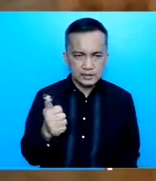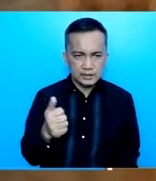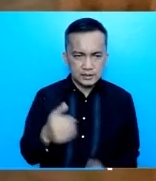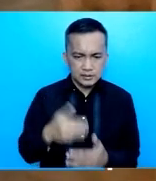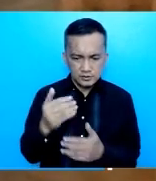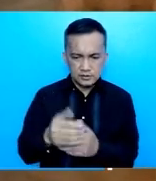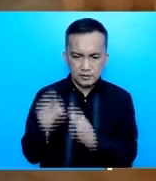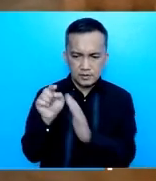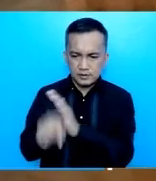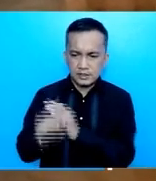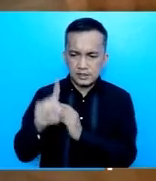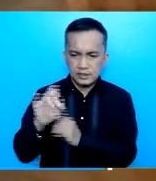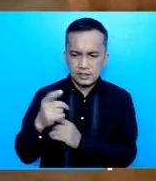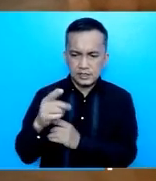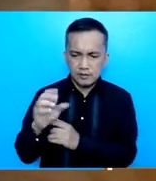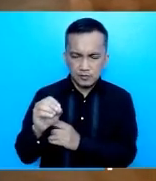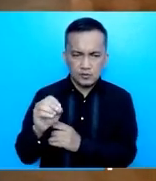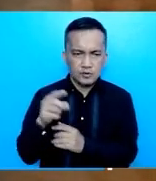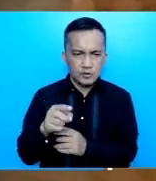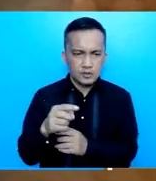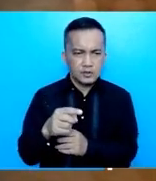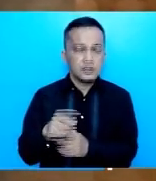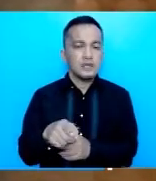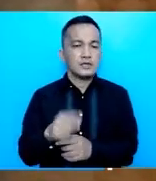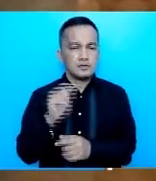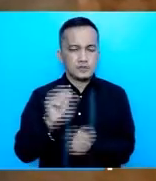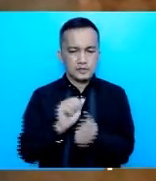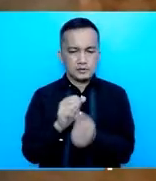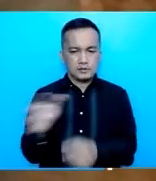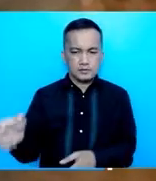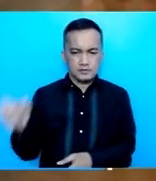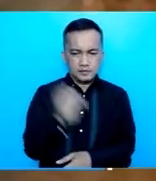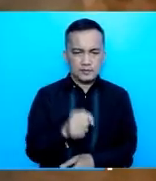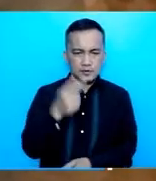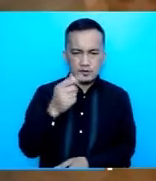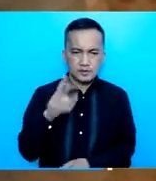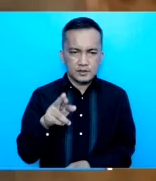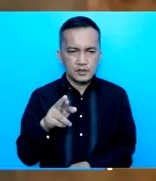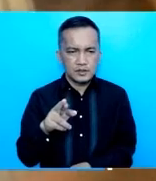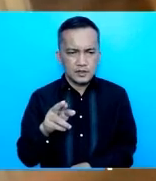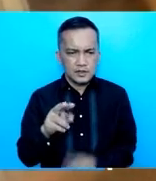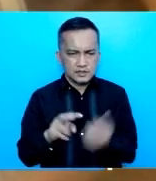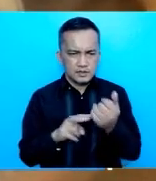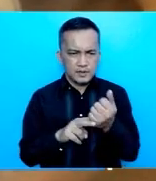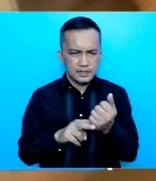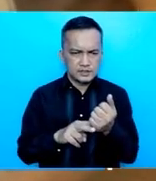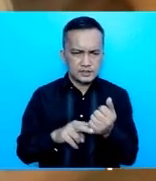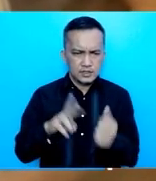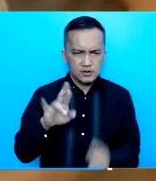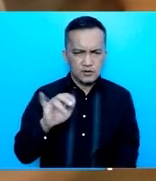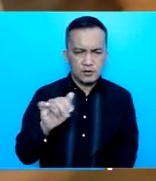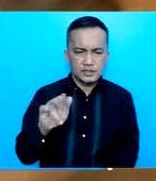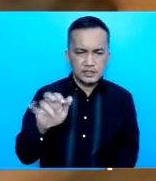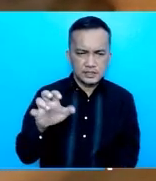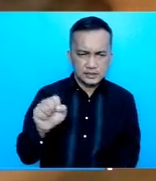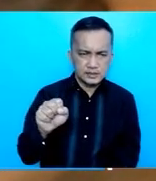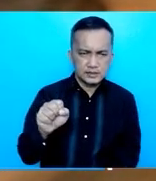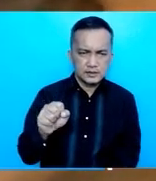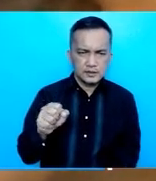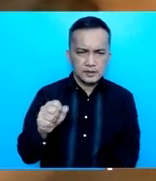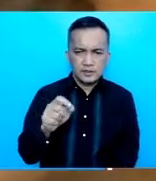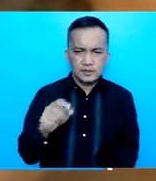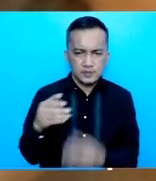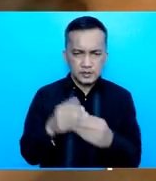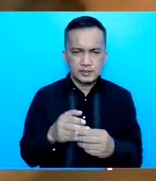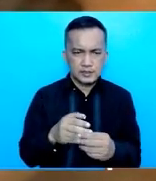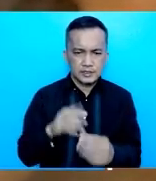De Gamo, opisyal ng gobernador ng probinsya si Vice Governor George Roan Reyes. Pinangunahan ni Interior Secretary Benher Abalos